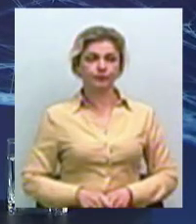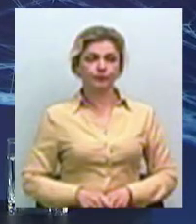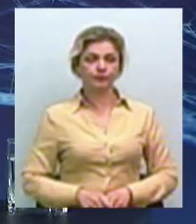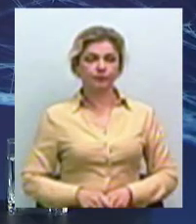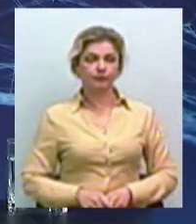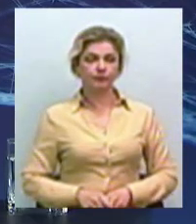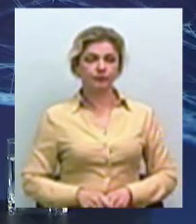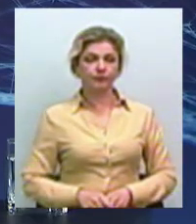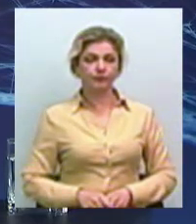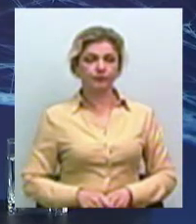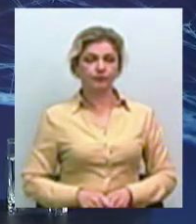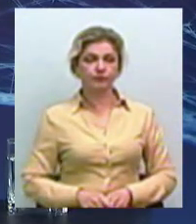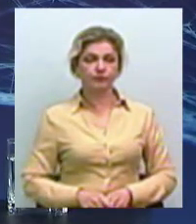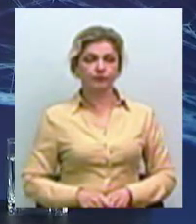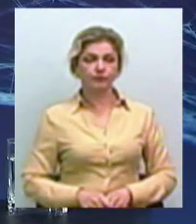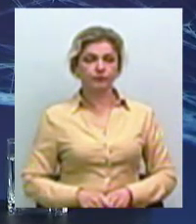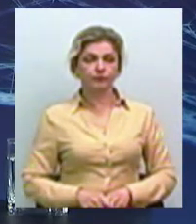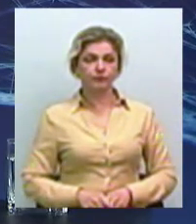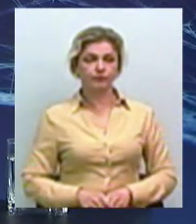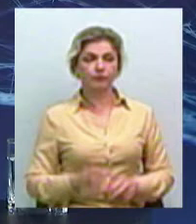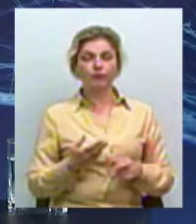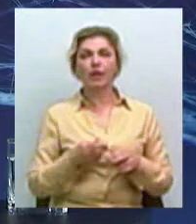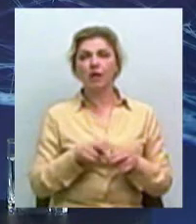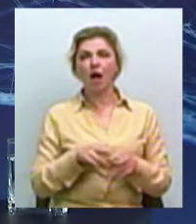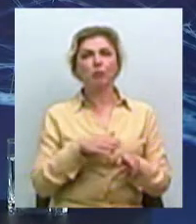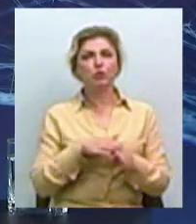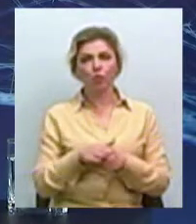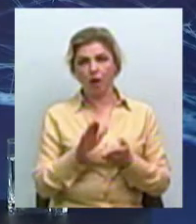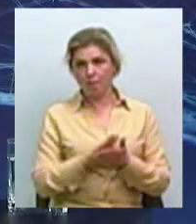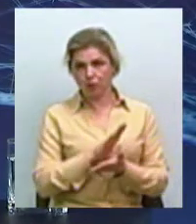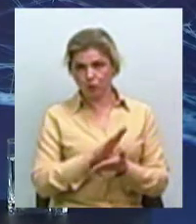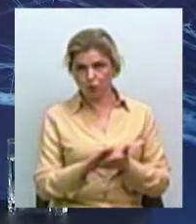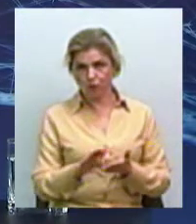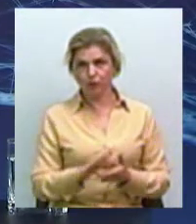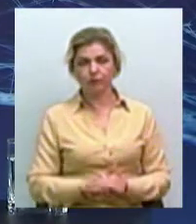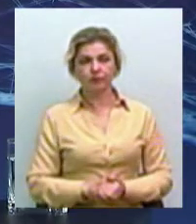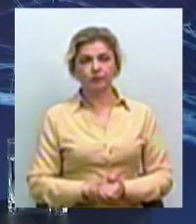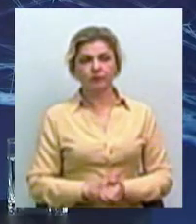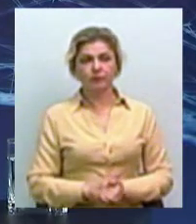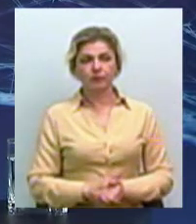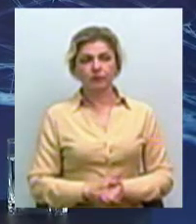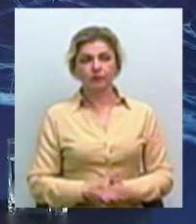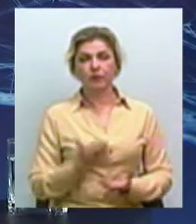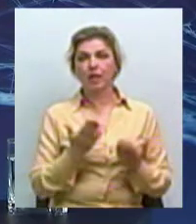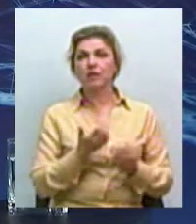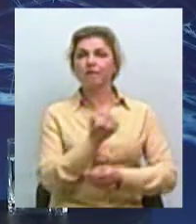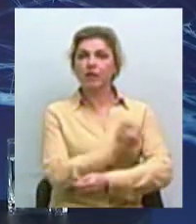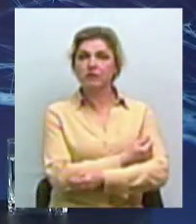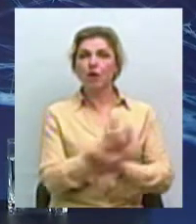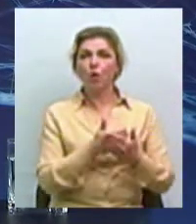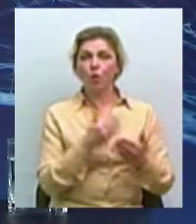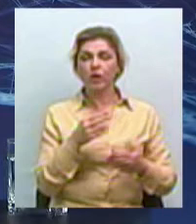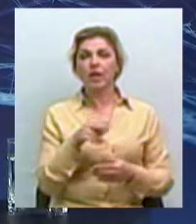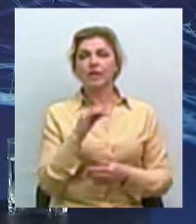І хочу наголосити на тому, що це абсолютно безкоштовно, якщо це вакцинація від дифтерії